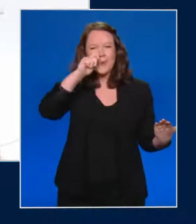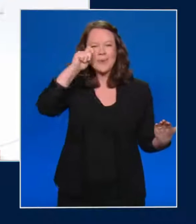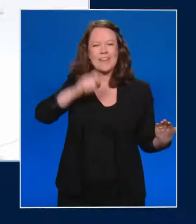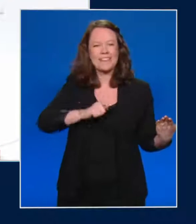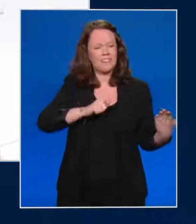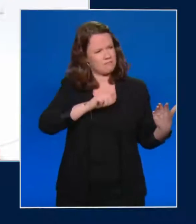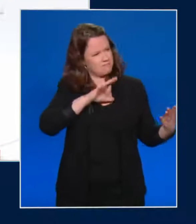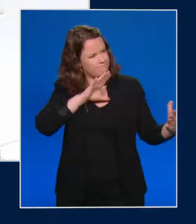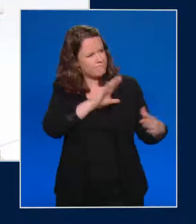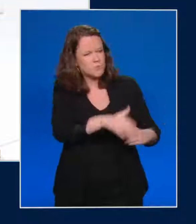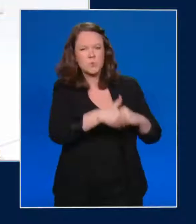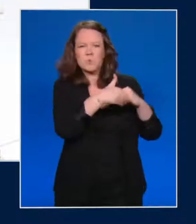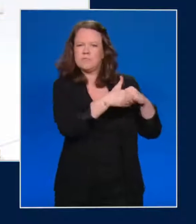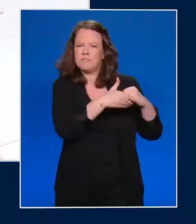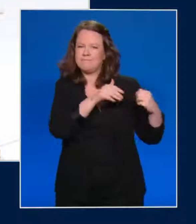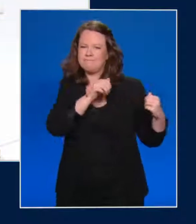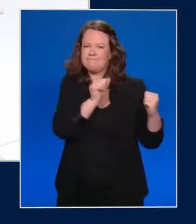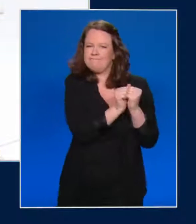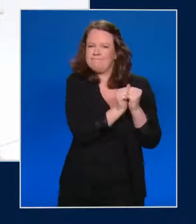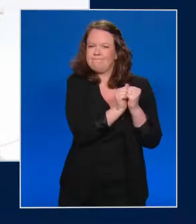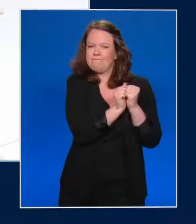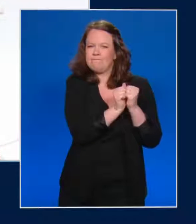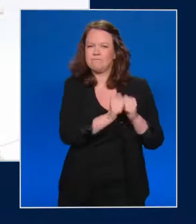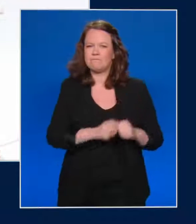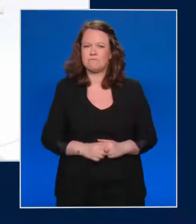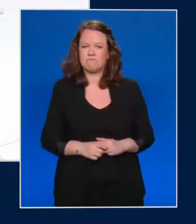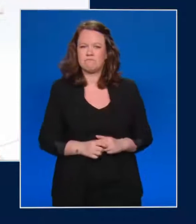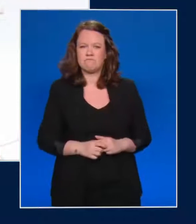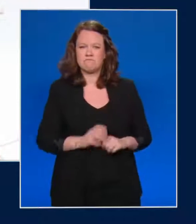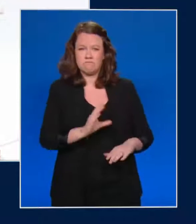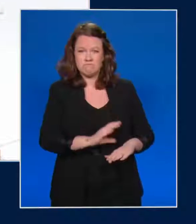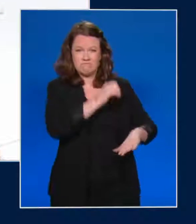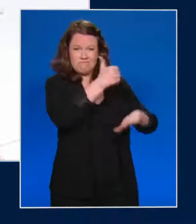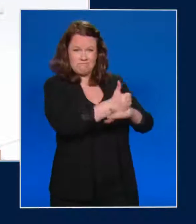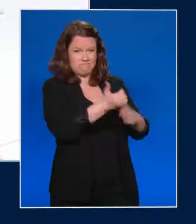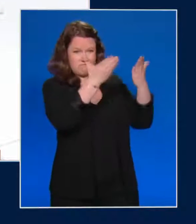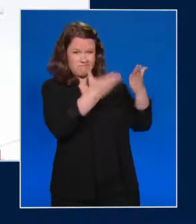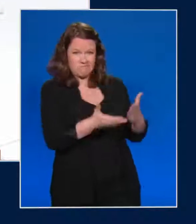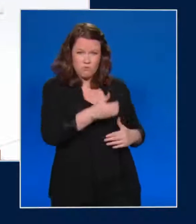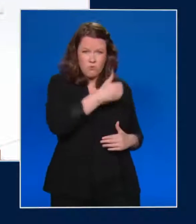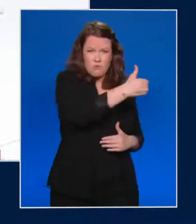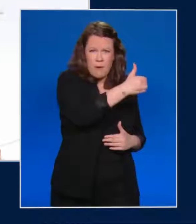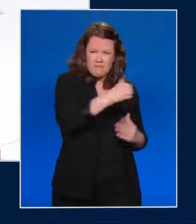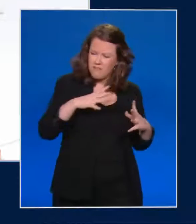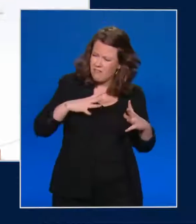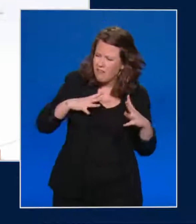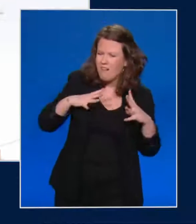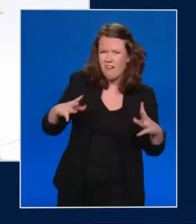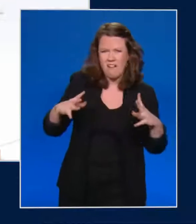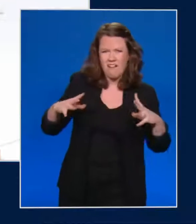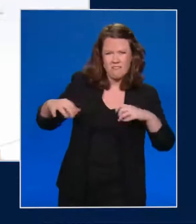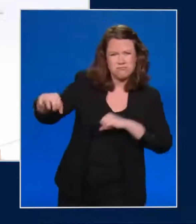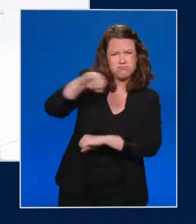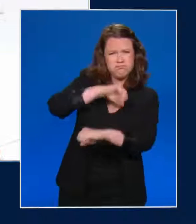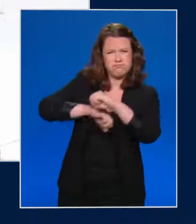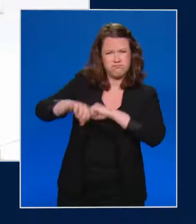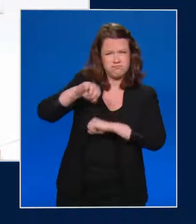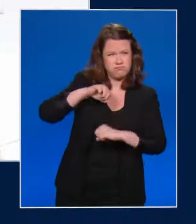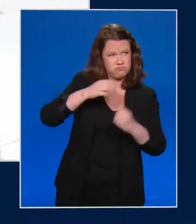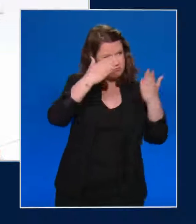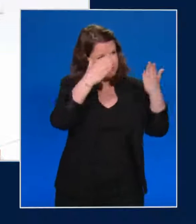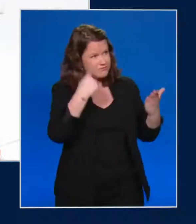de la france il est aujourd'hui à la tête de son peuple si courageux le visage de l'honneur